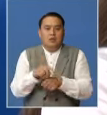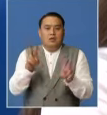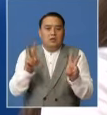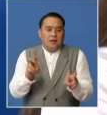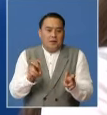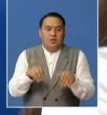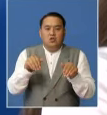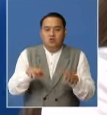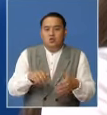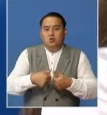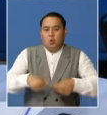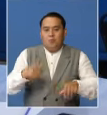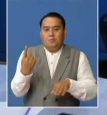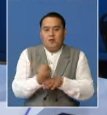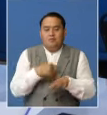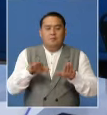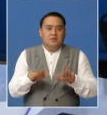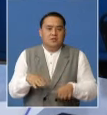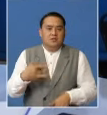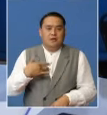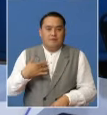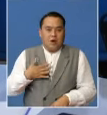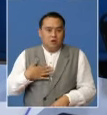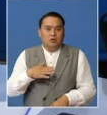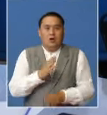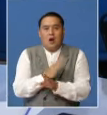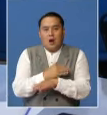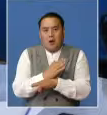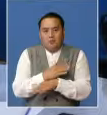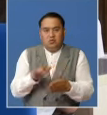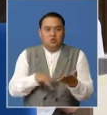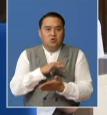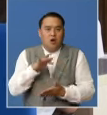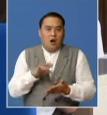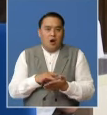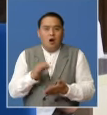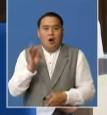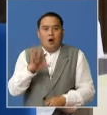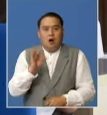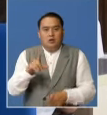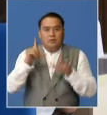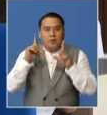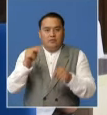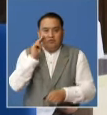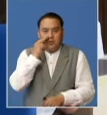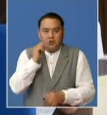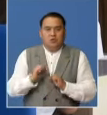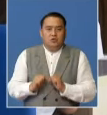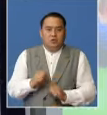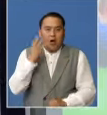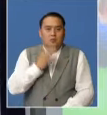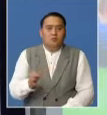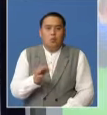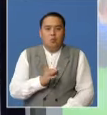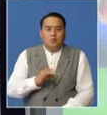По решению жюри первое место присуждено Жадре Байназар из города Капшигай. В октябре она поедет в Шымкент, чтобы защитить